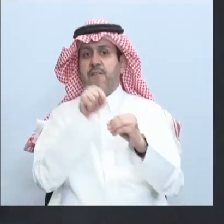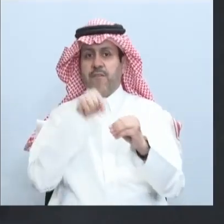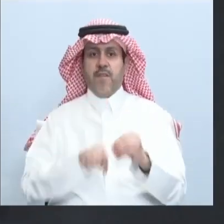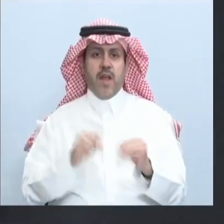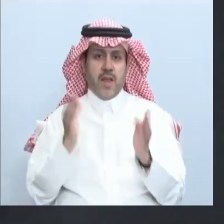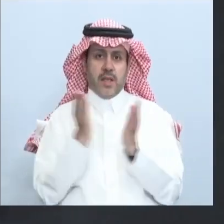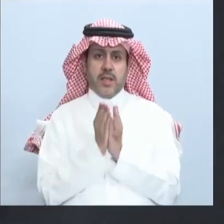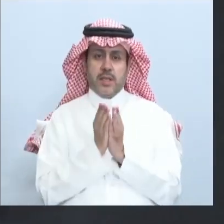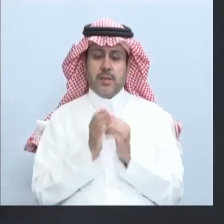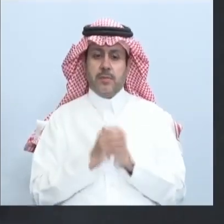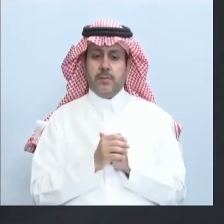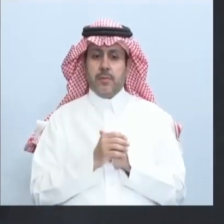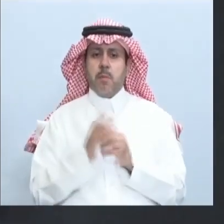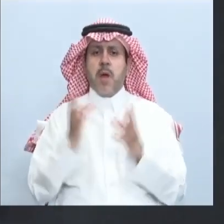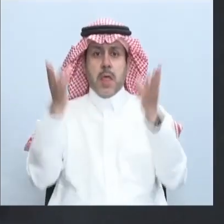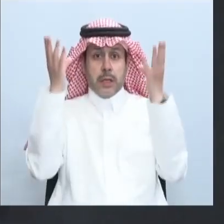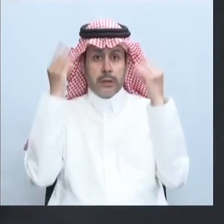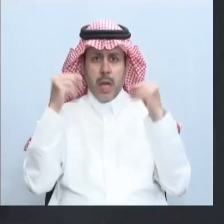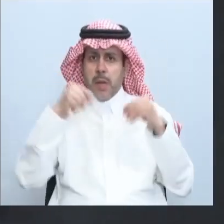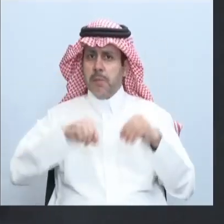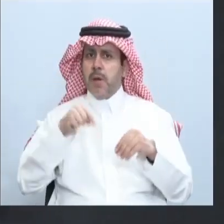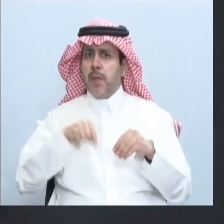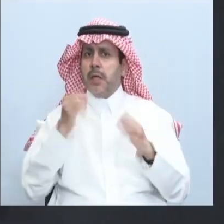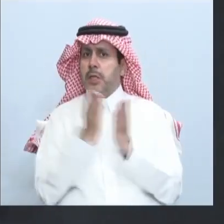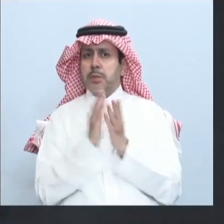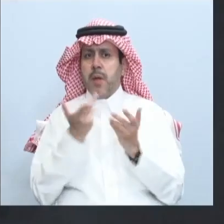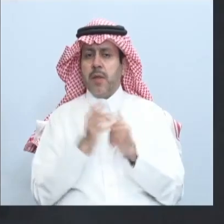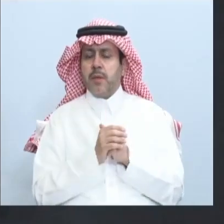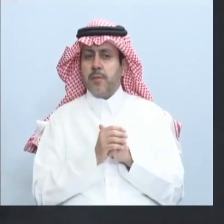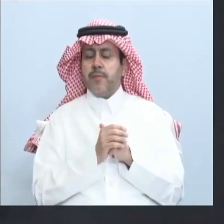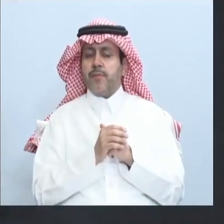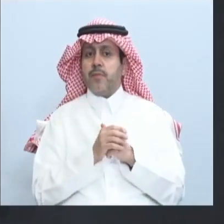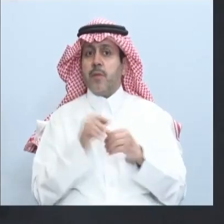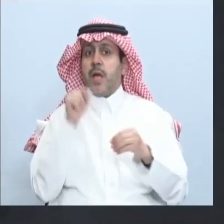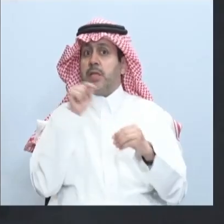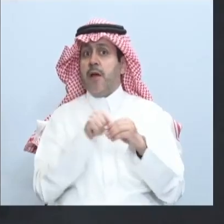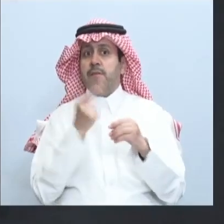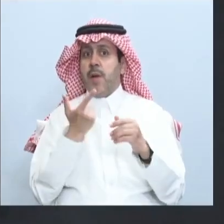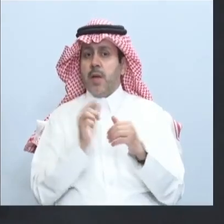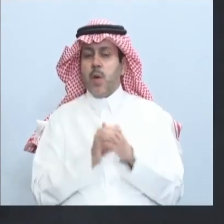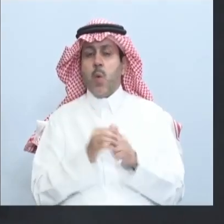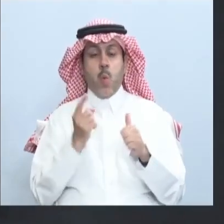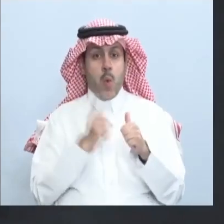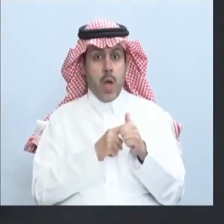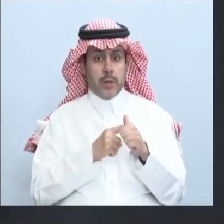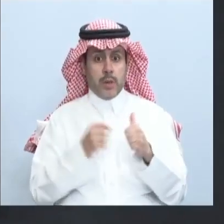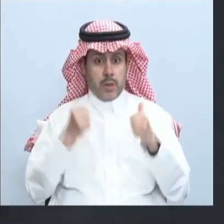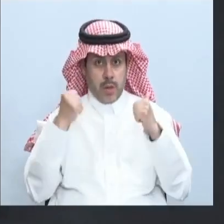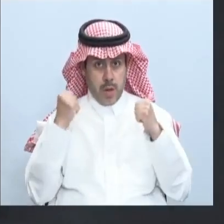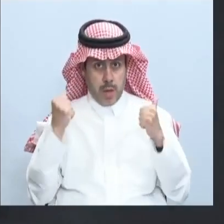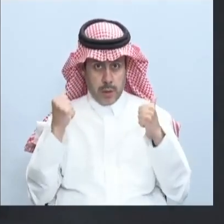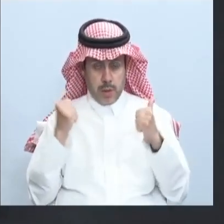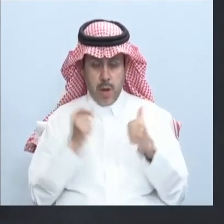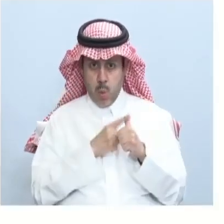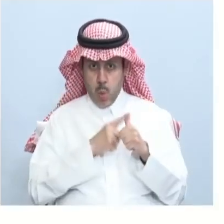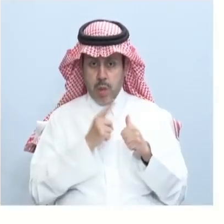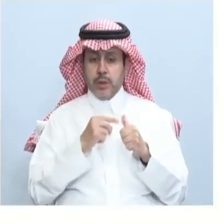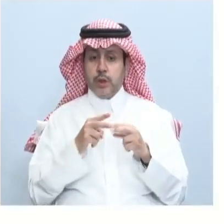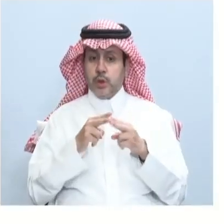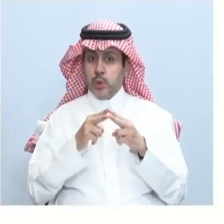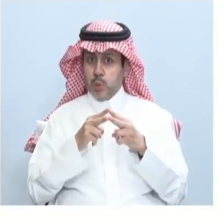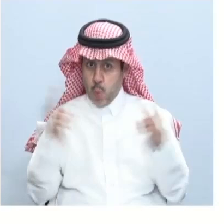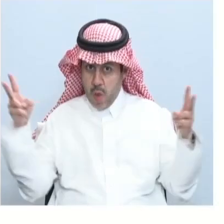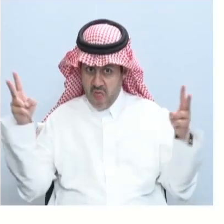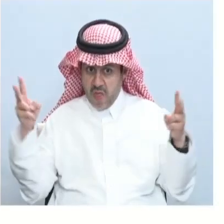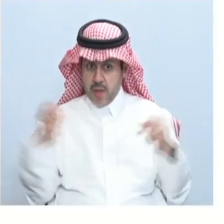وماذا سناخذ يتوقع منك اخي الطالب واختي الطالبه في نهايه الدرس ان تكون قادرا على ان تشرح